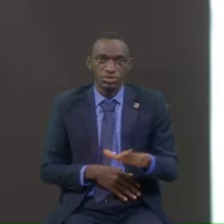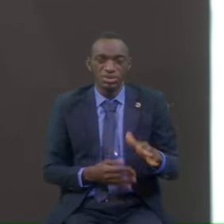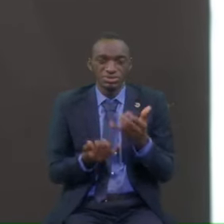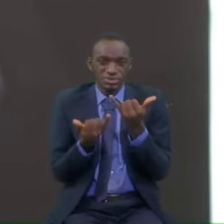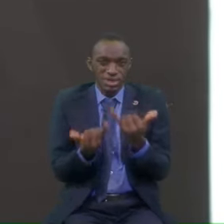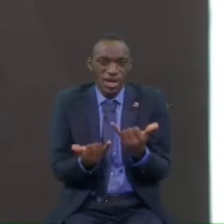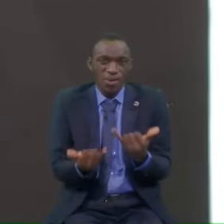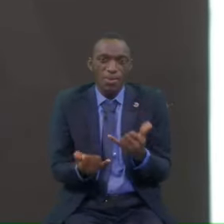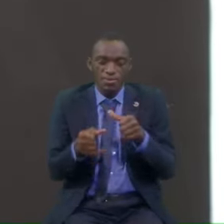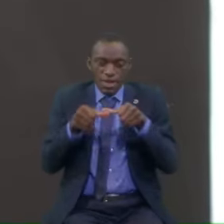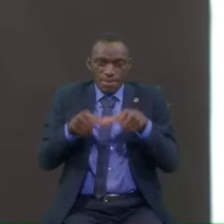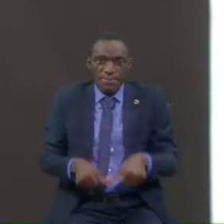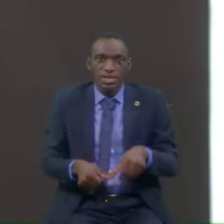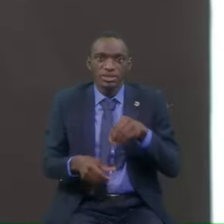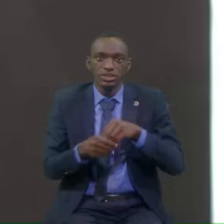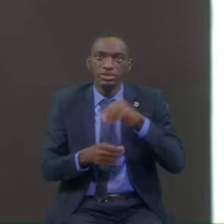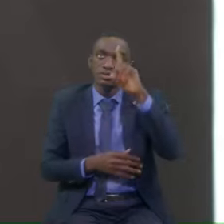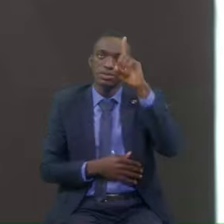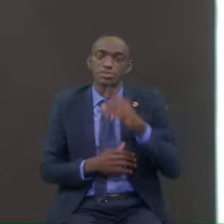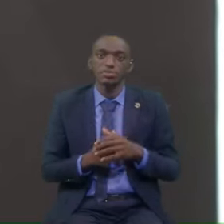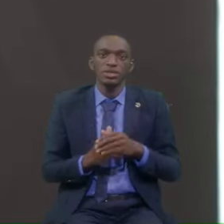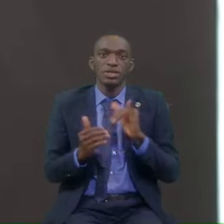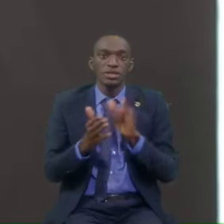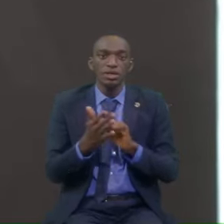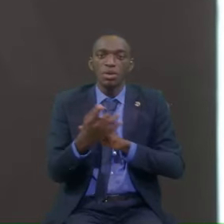Maintenant, demeurez en lui.